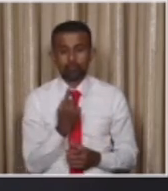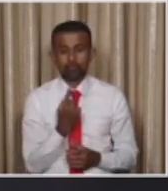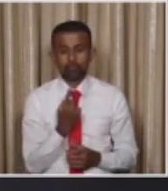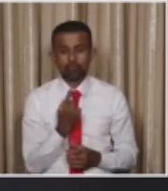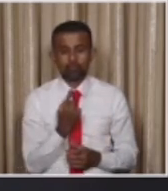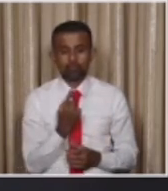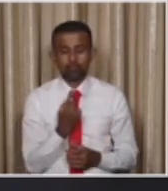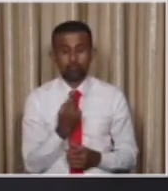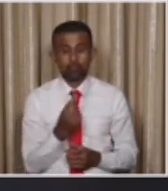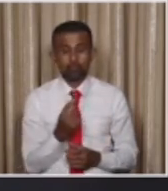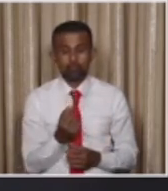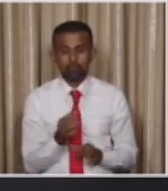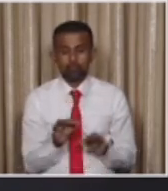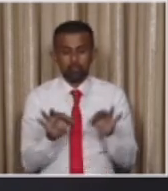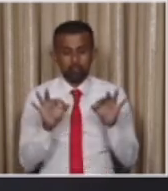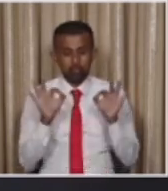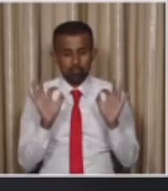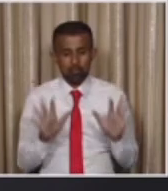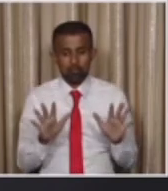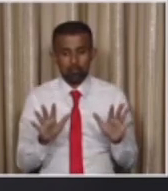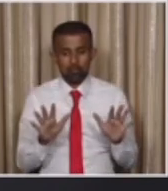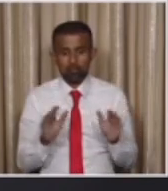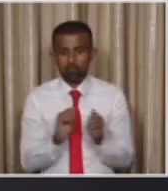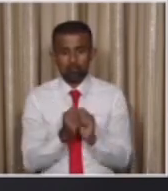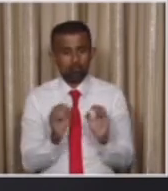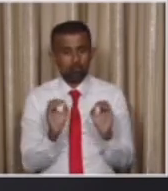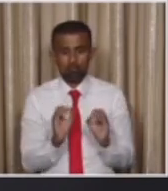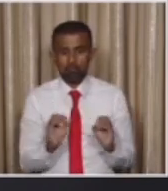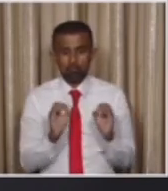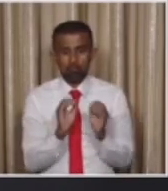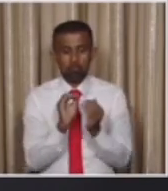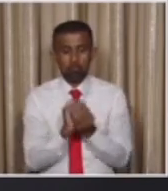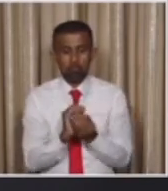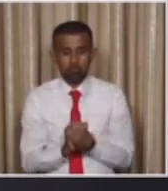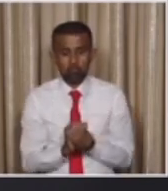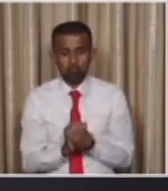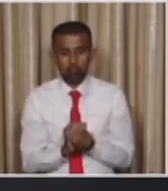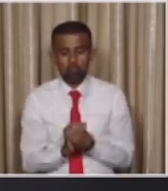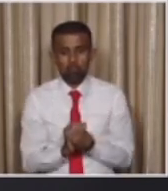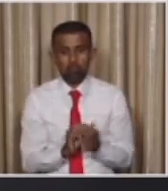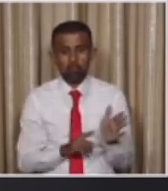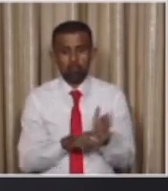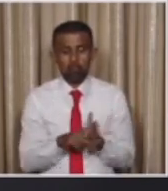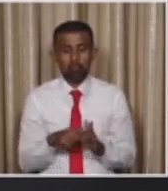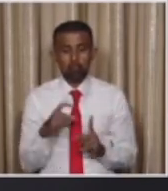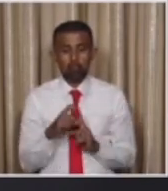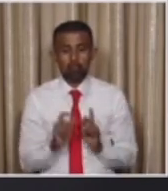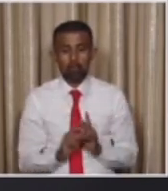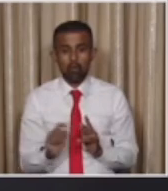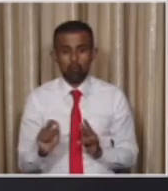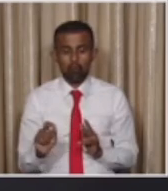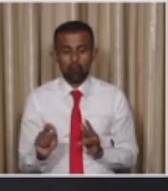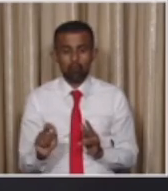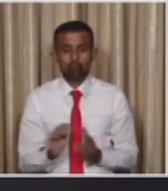ඉස්පිල්ලක් පාපිල්ලක්වත් නැතුව, එයාට මෙයාට කරන්නේ නැතුව ආරක්ෂා කිරීමට පුරාවිද්‍යා දෙපාර්තමේන්තුවය